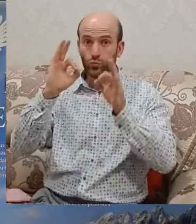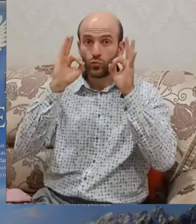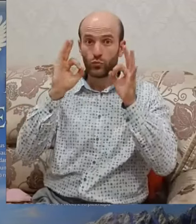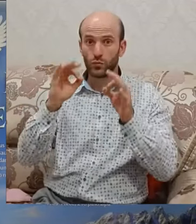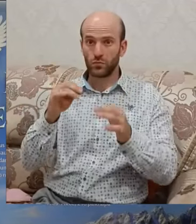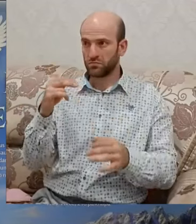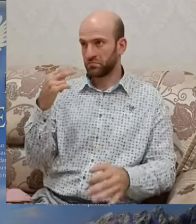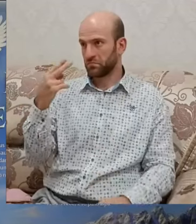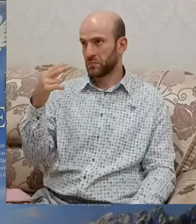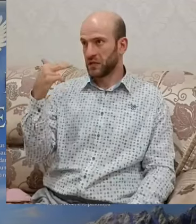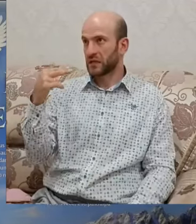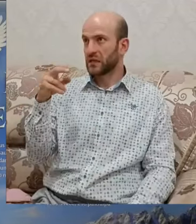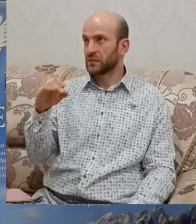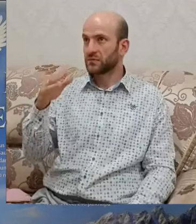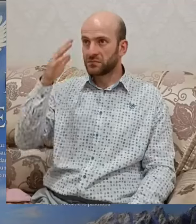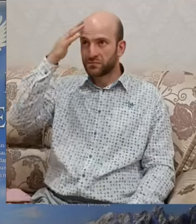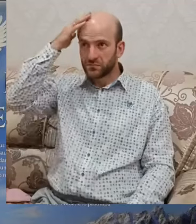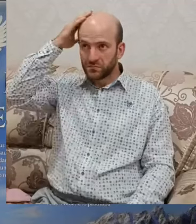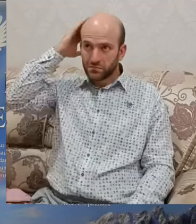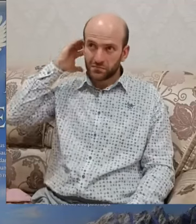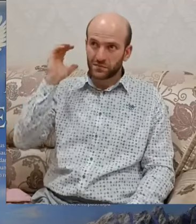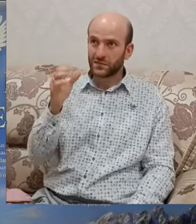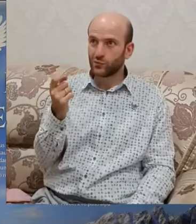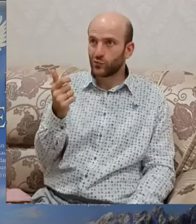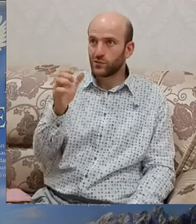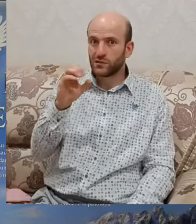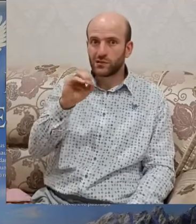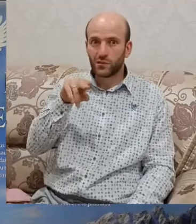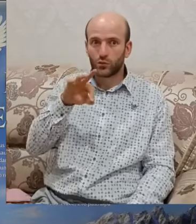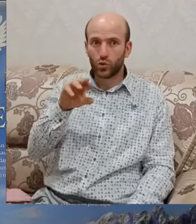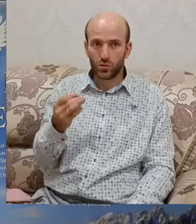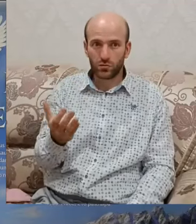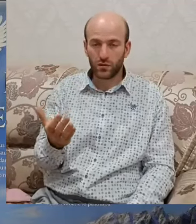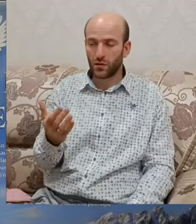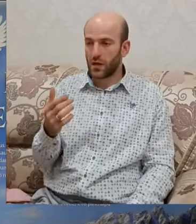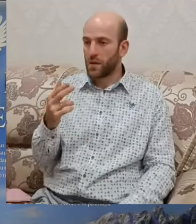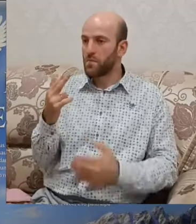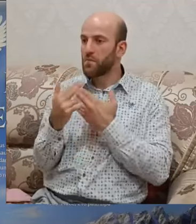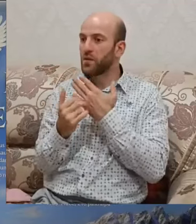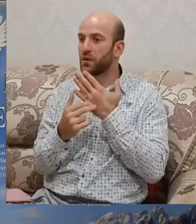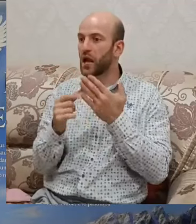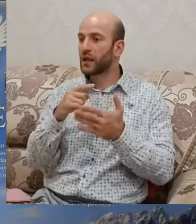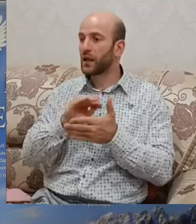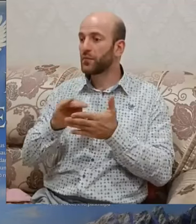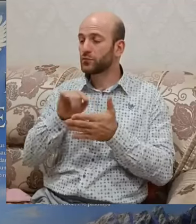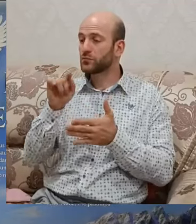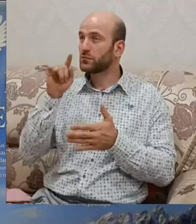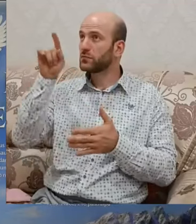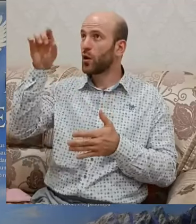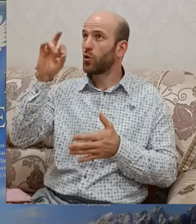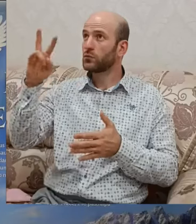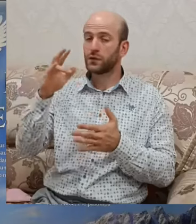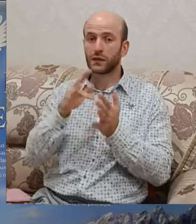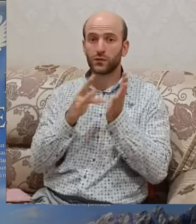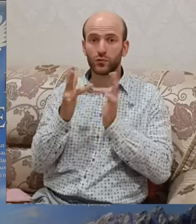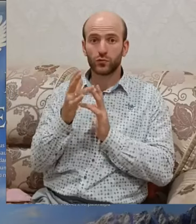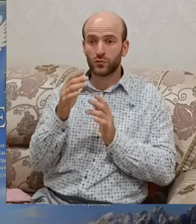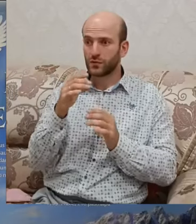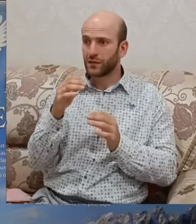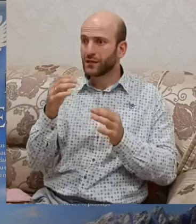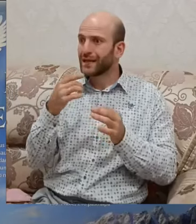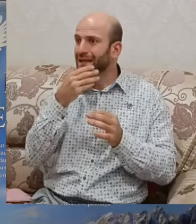седыми волосами. Библия сако, jame nebuvo jokio grožio. Библия говорит, в нём не было никакой красоты. Bet kas buvo viduje? Но что